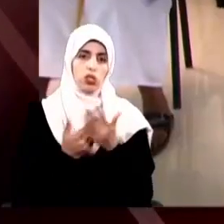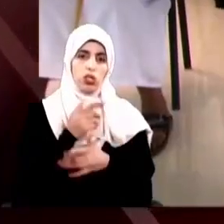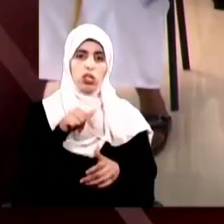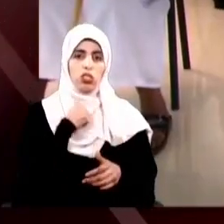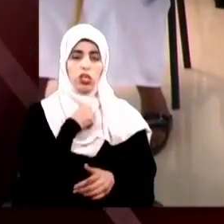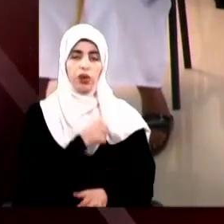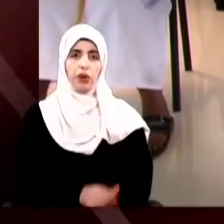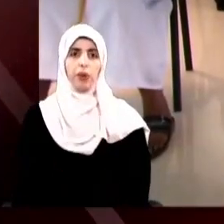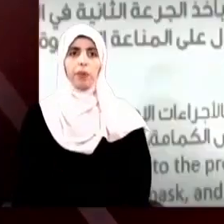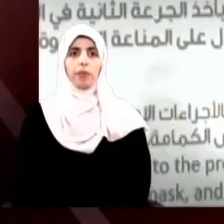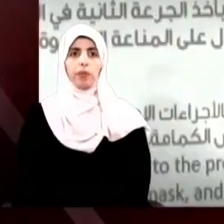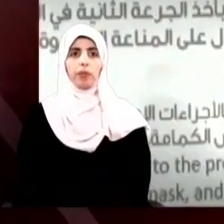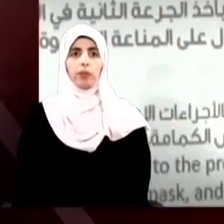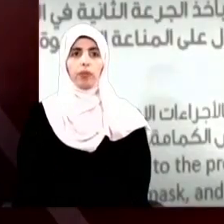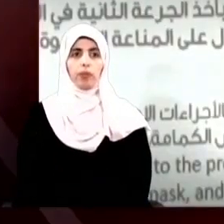المتحور؟